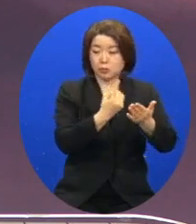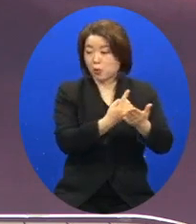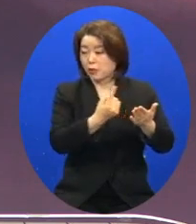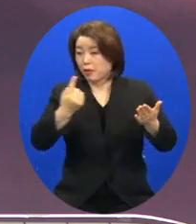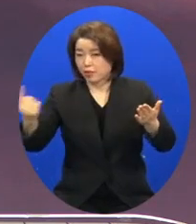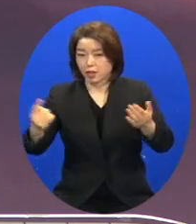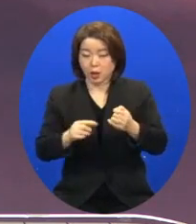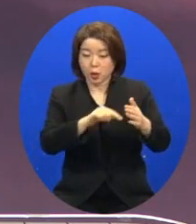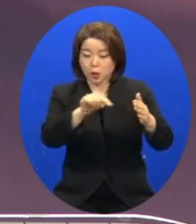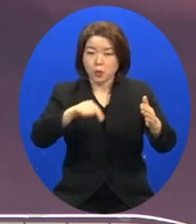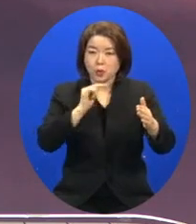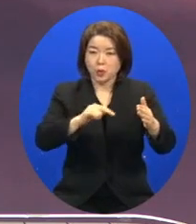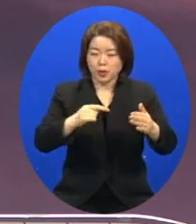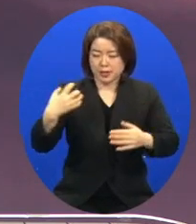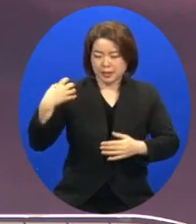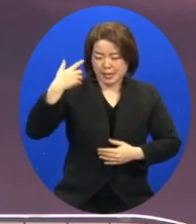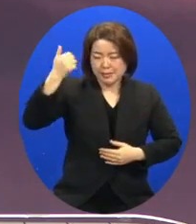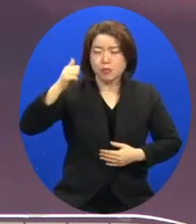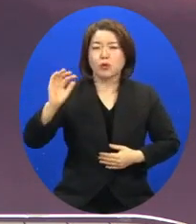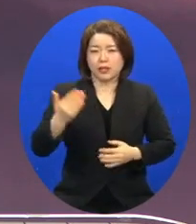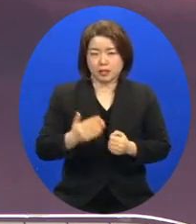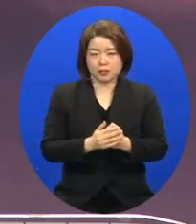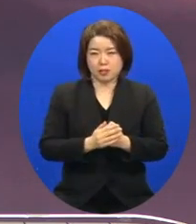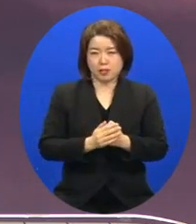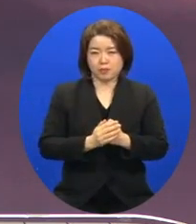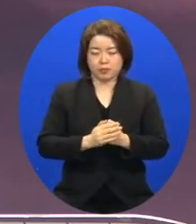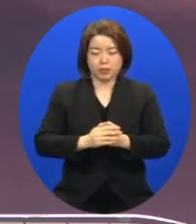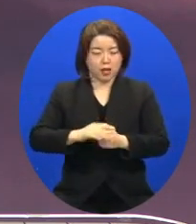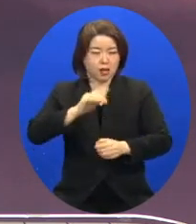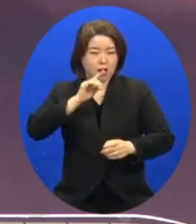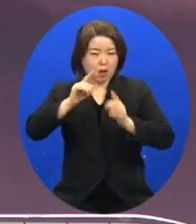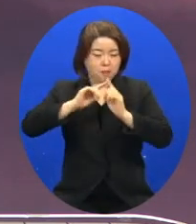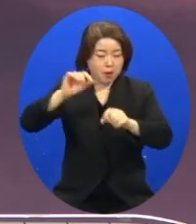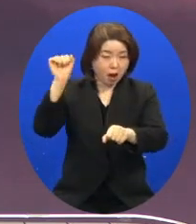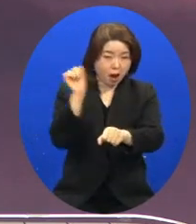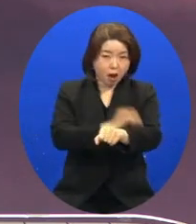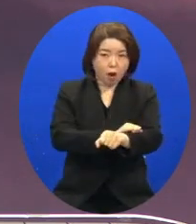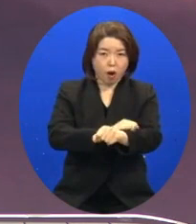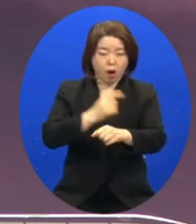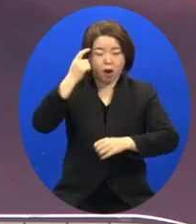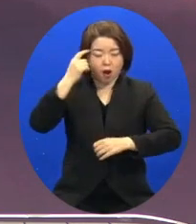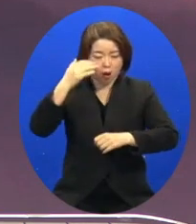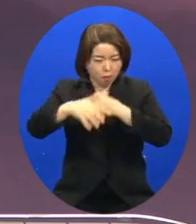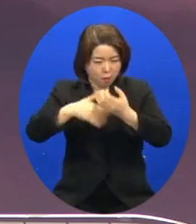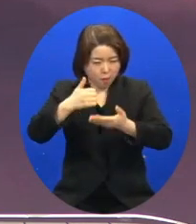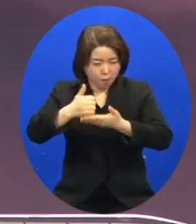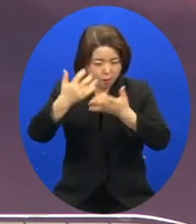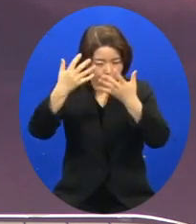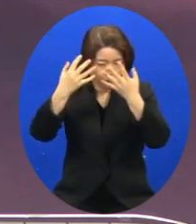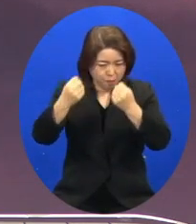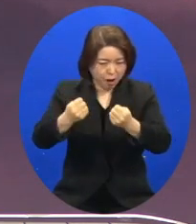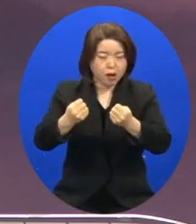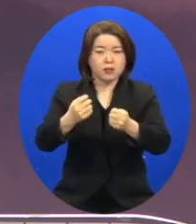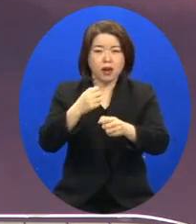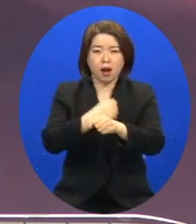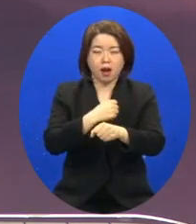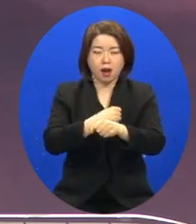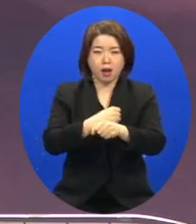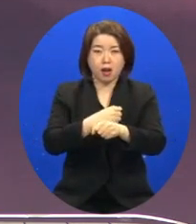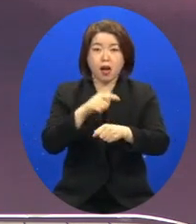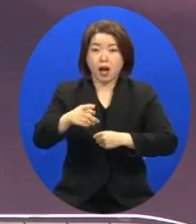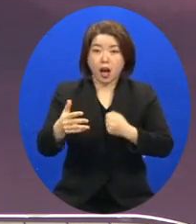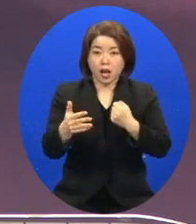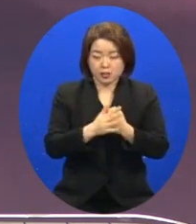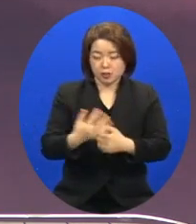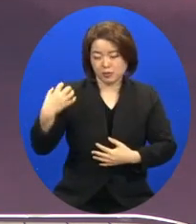설교 굉장히 잘했어요. 지식도 많고 언변도 좋아서 굉장히 설교를 잘한 사람입니다. 그러니 당연히